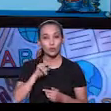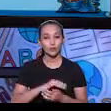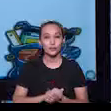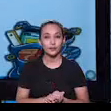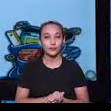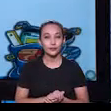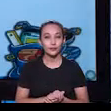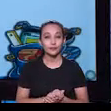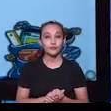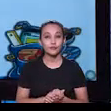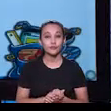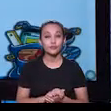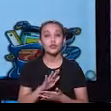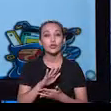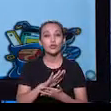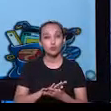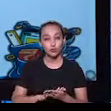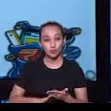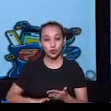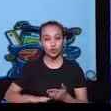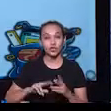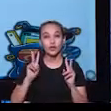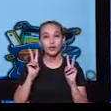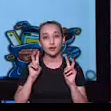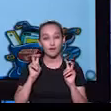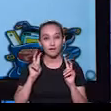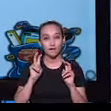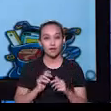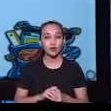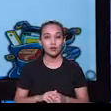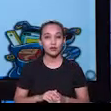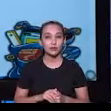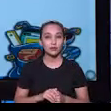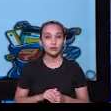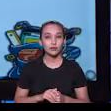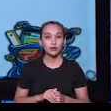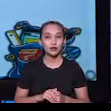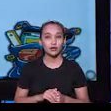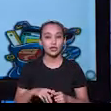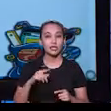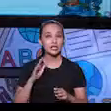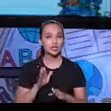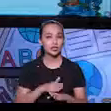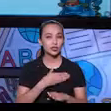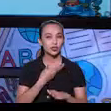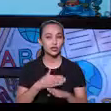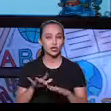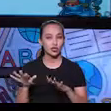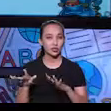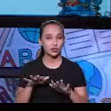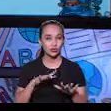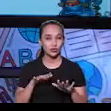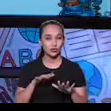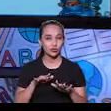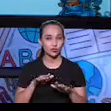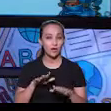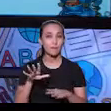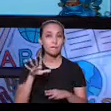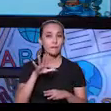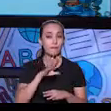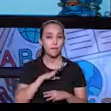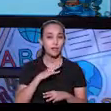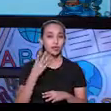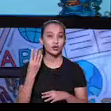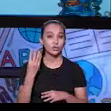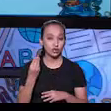рода. И мы продолжаем нашу тему. И хорошенько давайте разберемся. Действие совершилось и